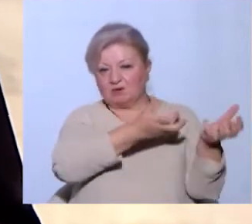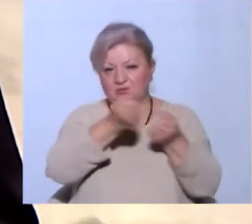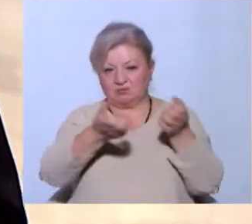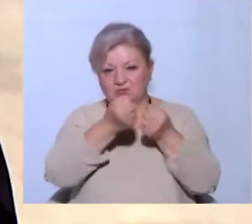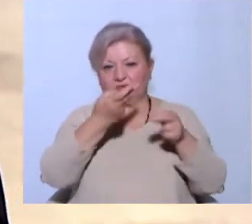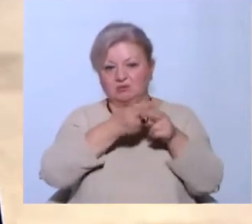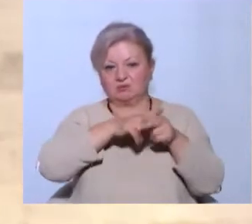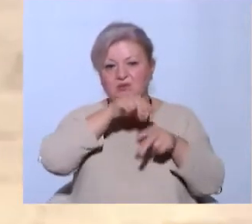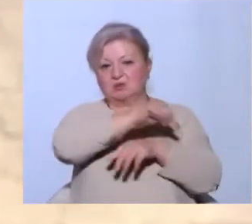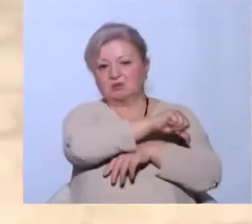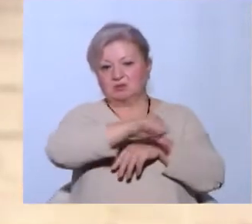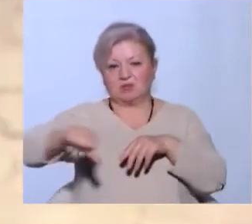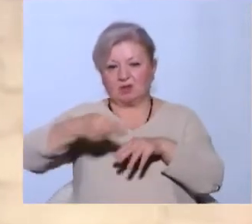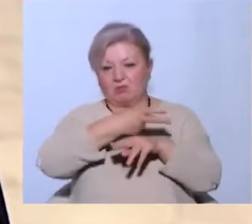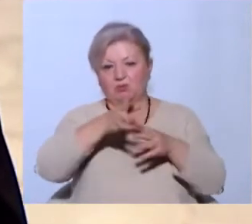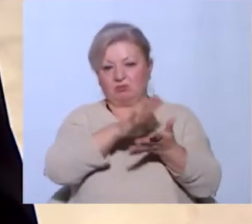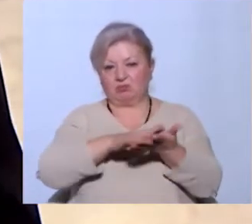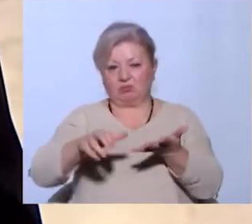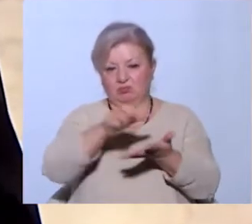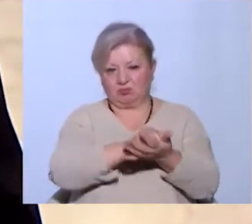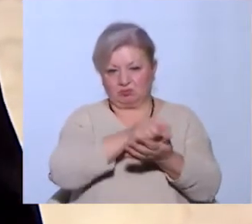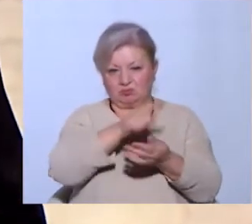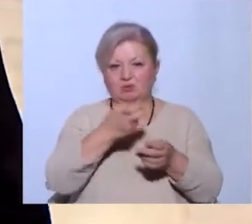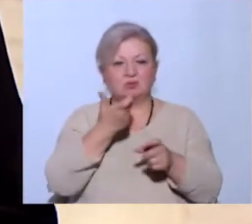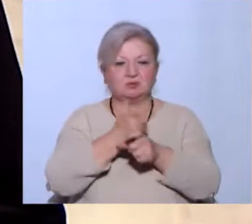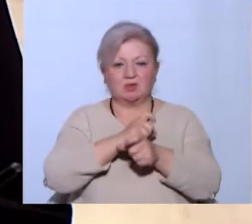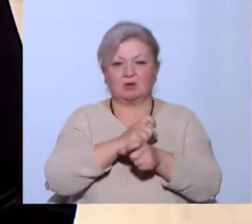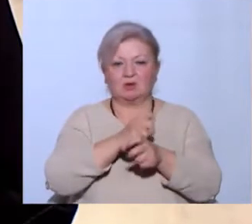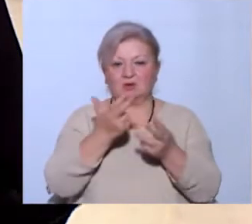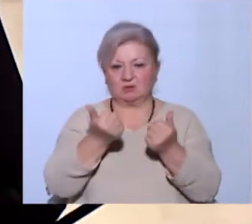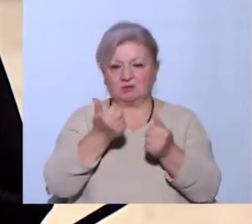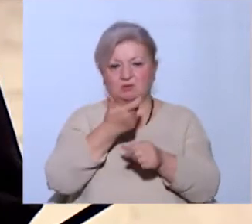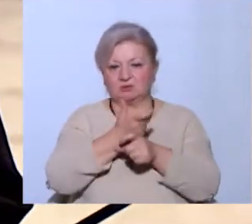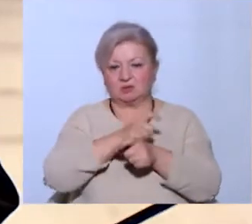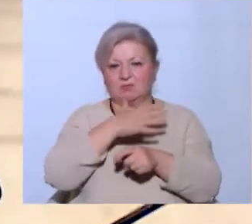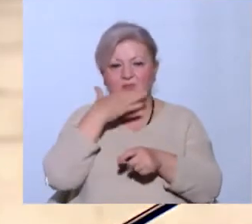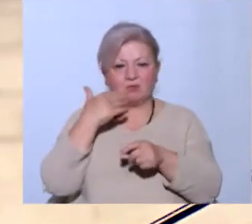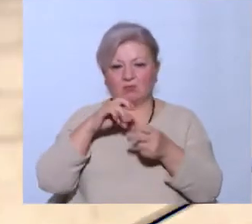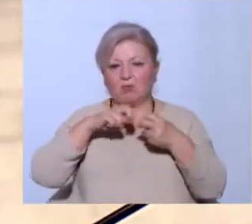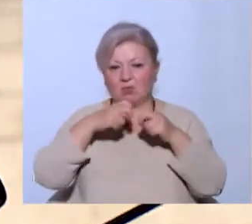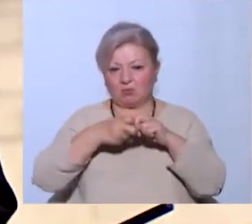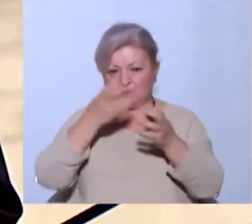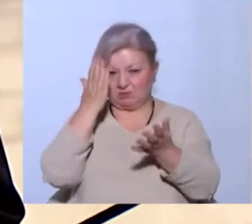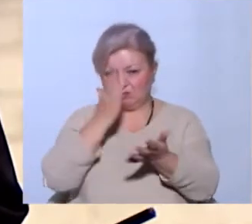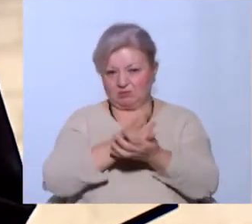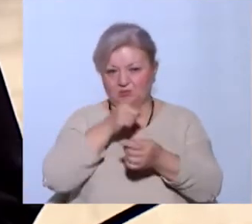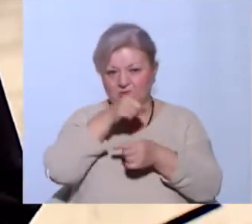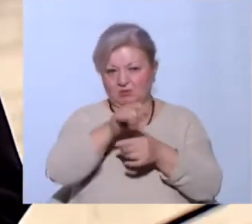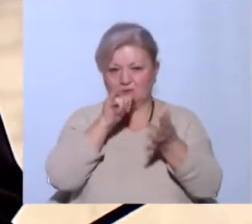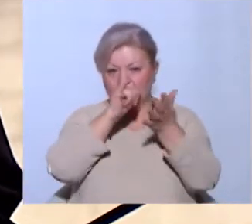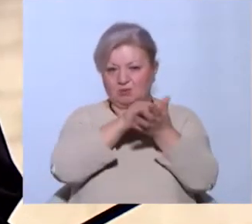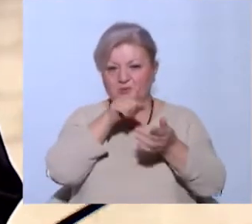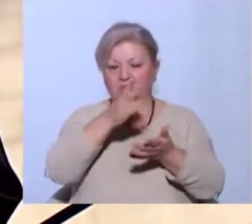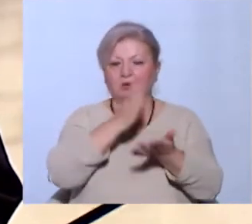მონაკვეთისა. Დიახ, ძალიან ბევრი პრობლემებია აფხაზეთში და ყველაზე მთავარი, როგორც გითხარით, არის ოკუპირებული